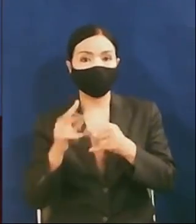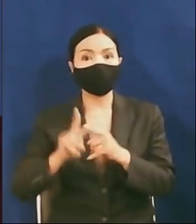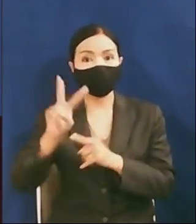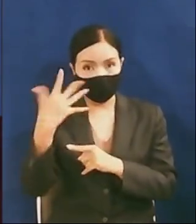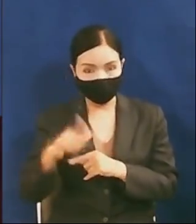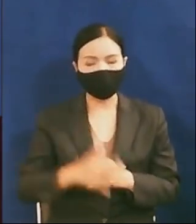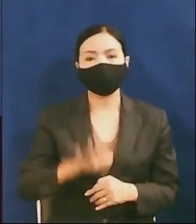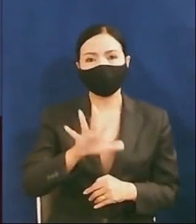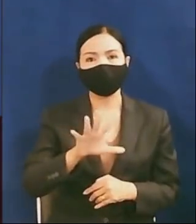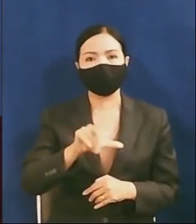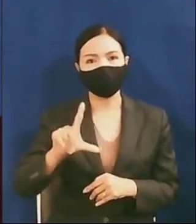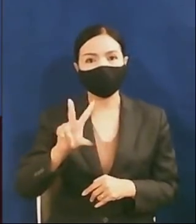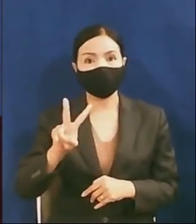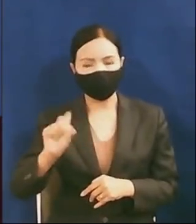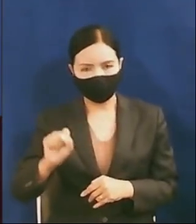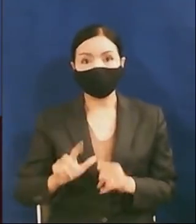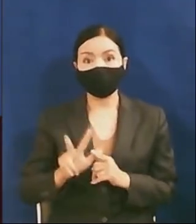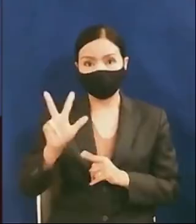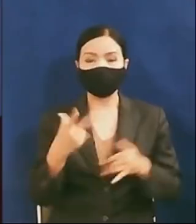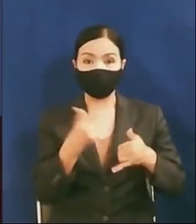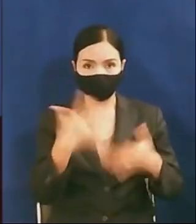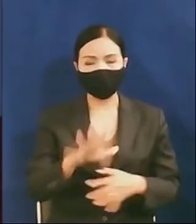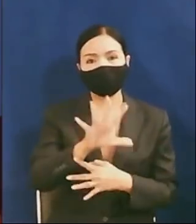ล้าน2แสนนะครับเข็มที่3